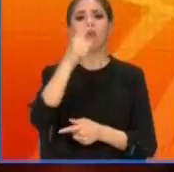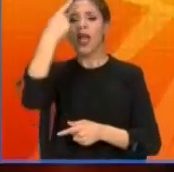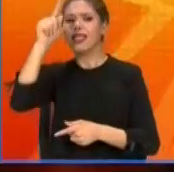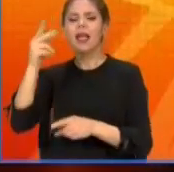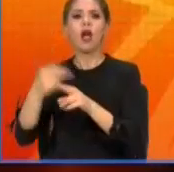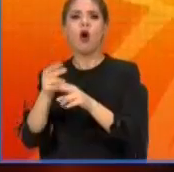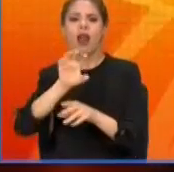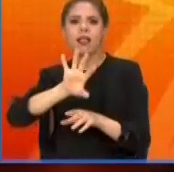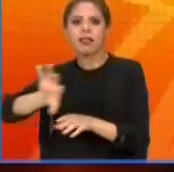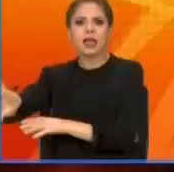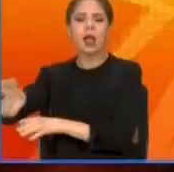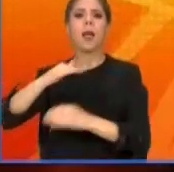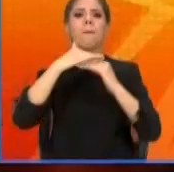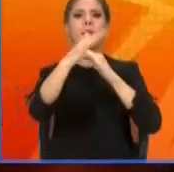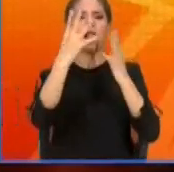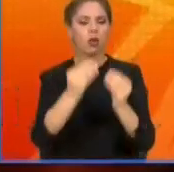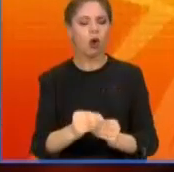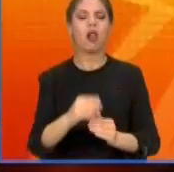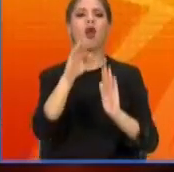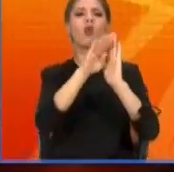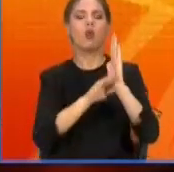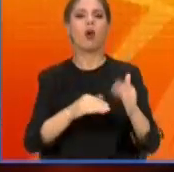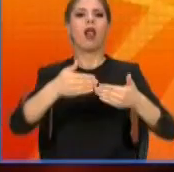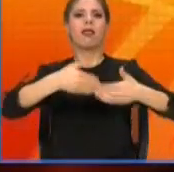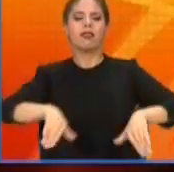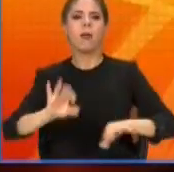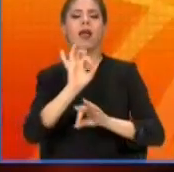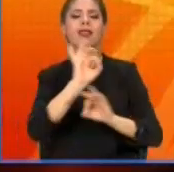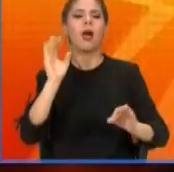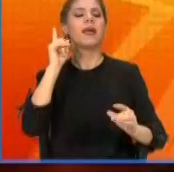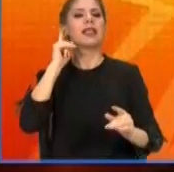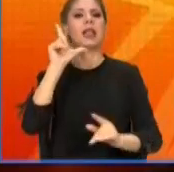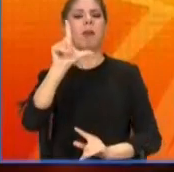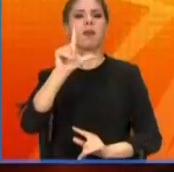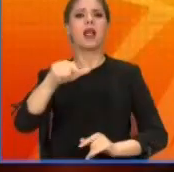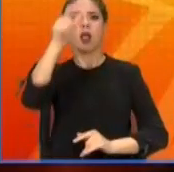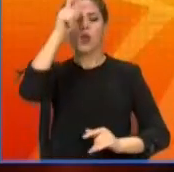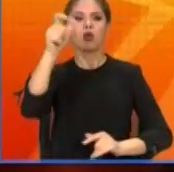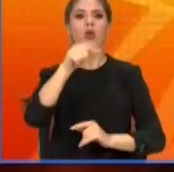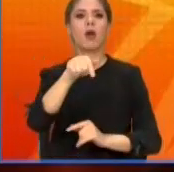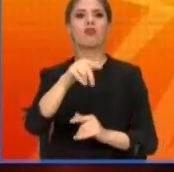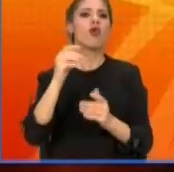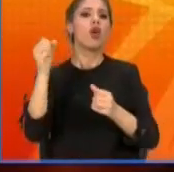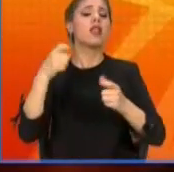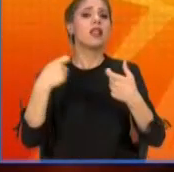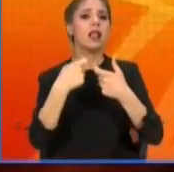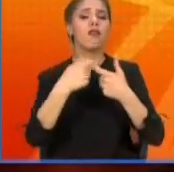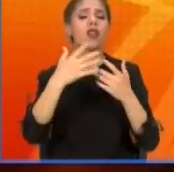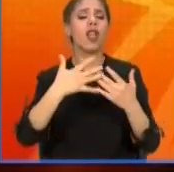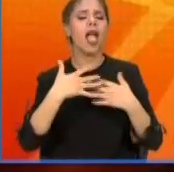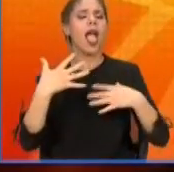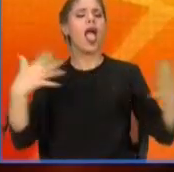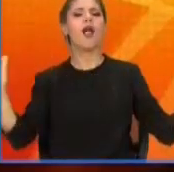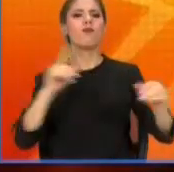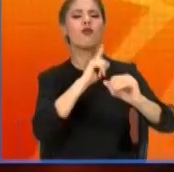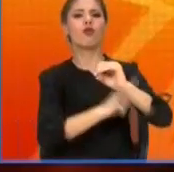tutmak kaydıyla millet olarak kurallara, tedbirlere harfiyen uymamız elbette. Türkiye bu savaşın en güçlü cephelerinden biri olmaya